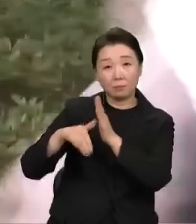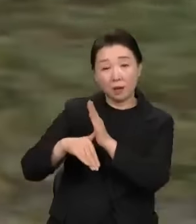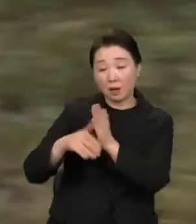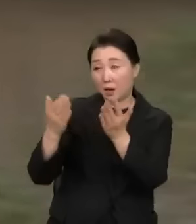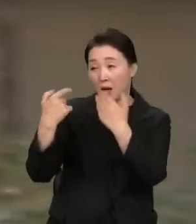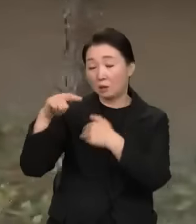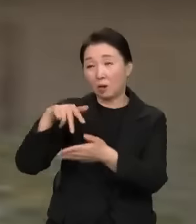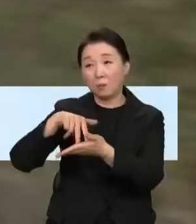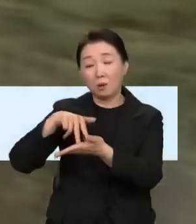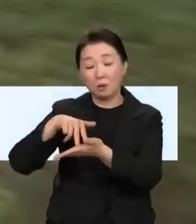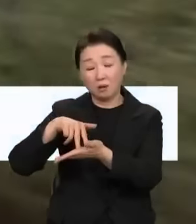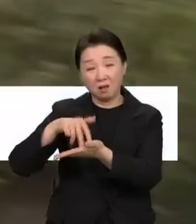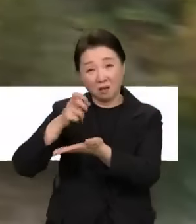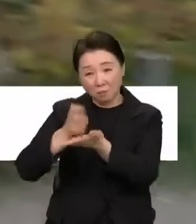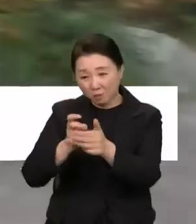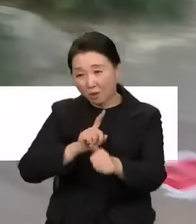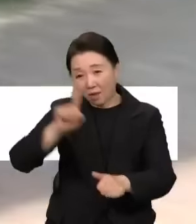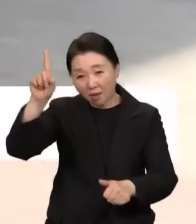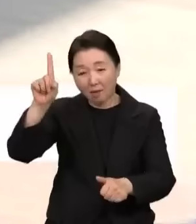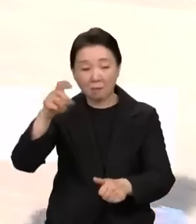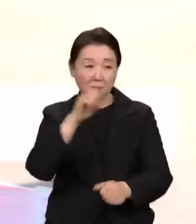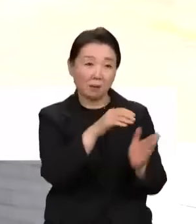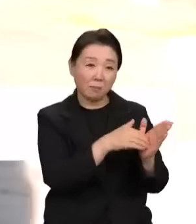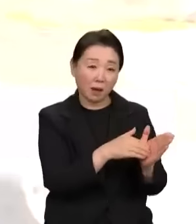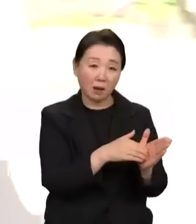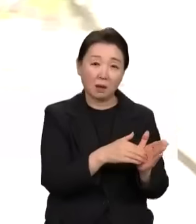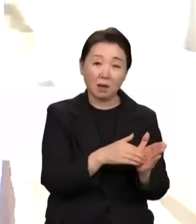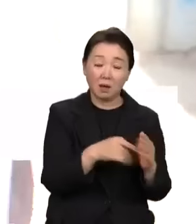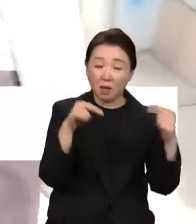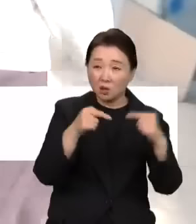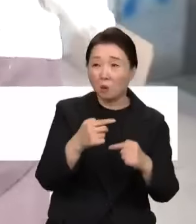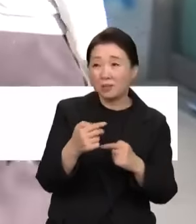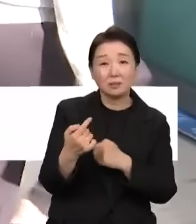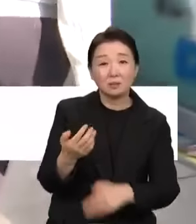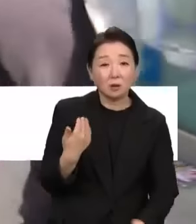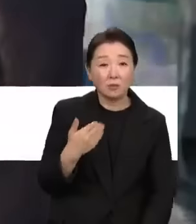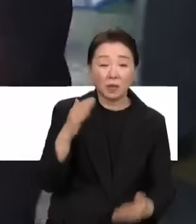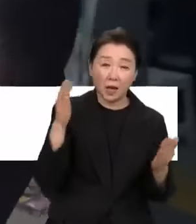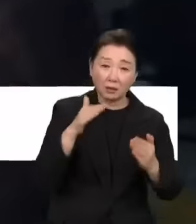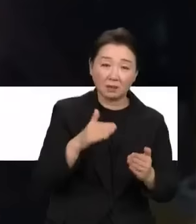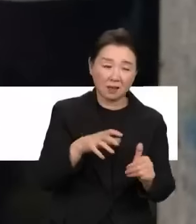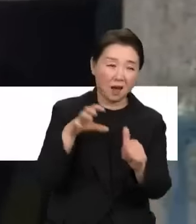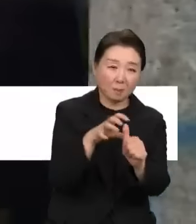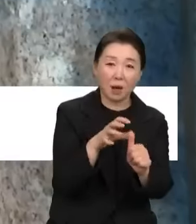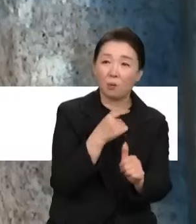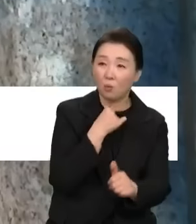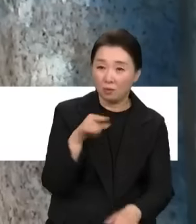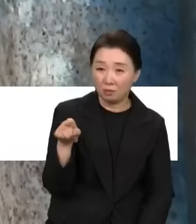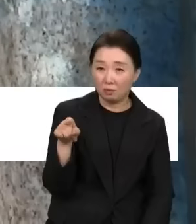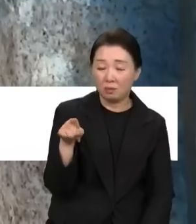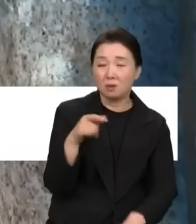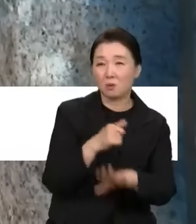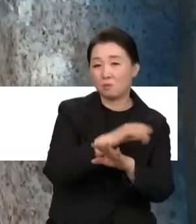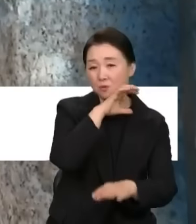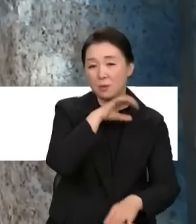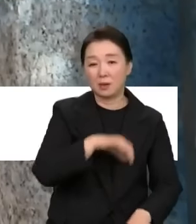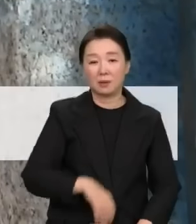학교가 법적 대응을 검토 중이라고 말하자 제대로 된 협의를 하기보다 학생들을 압박하려고만 한다며